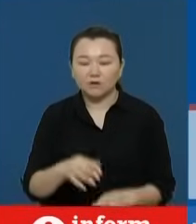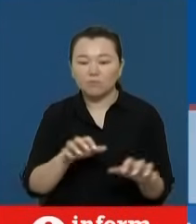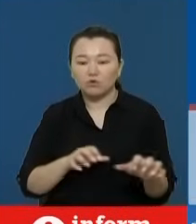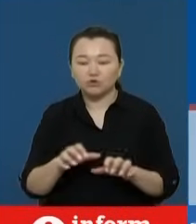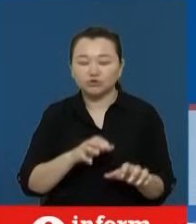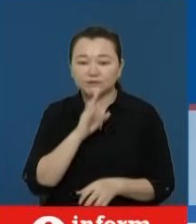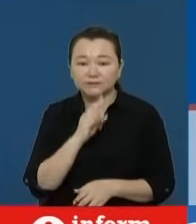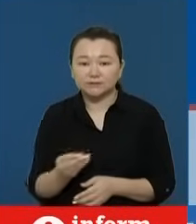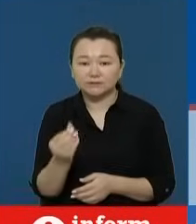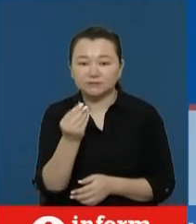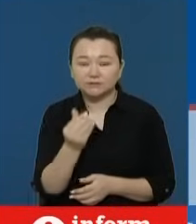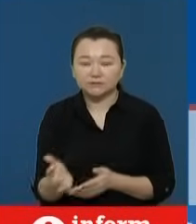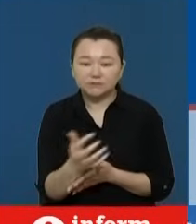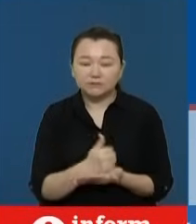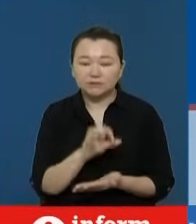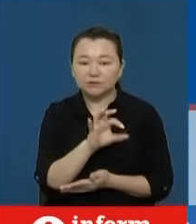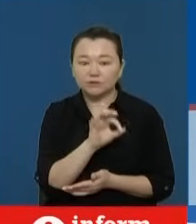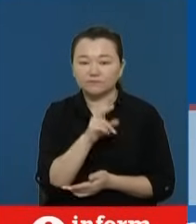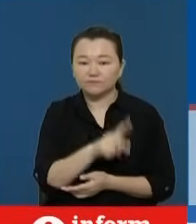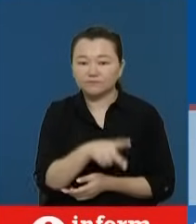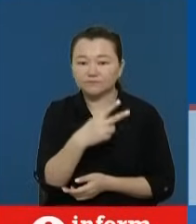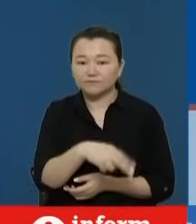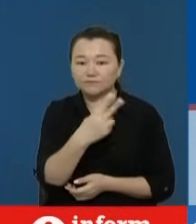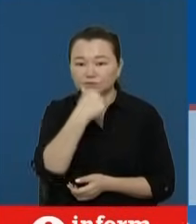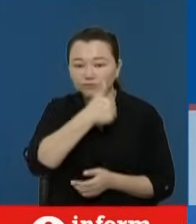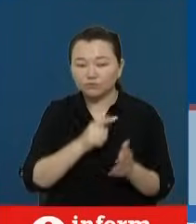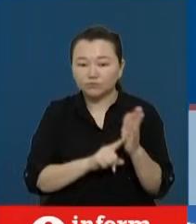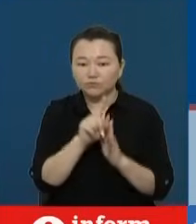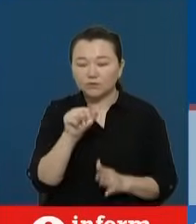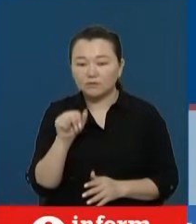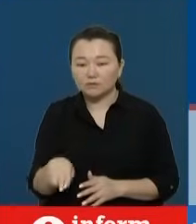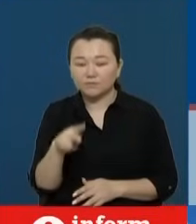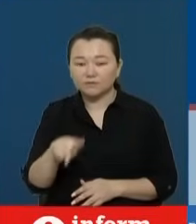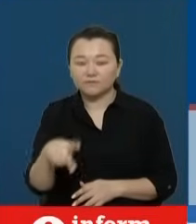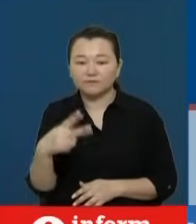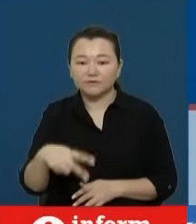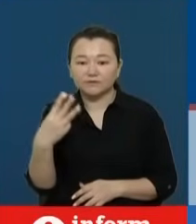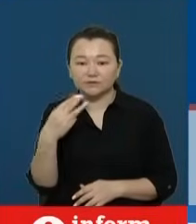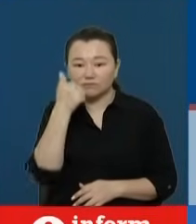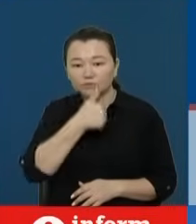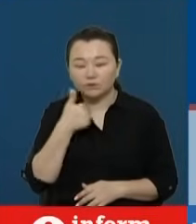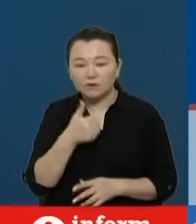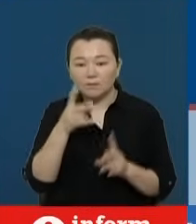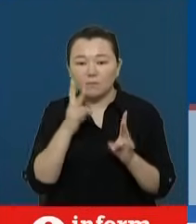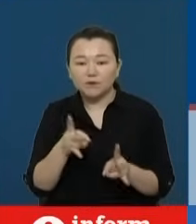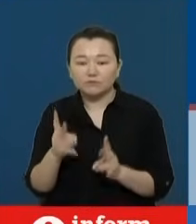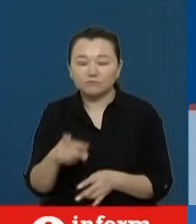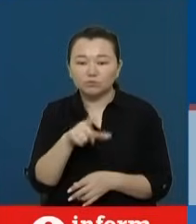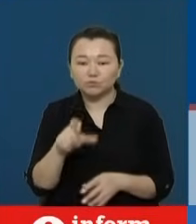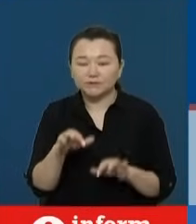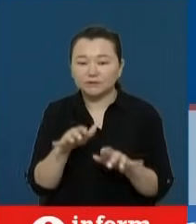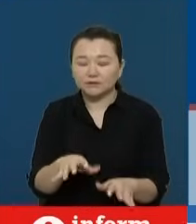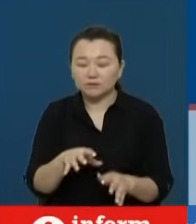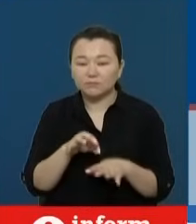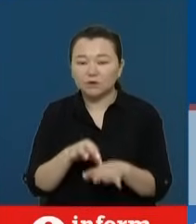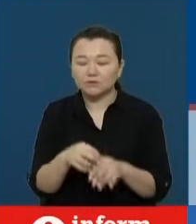Мошенница собирала средства с октября 2022 года по апрель 2023. Потерпевшими по делу проходят